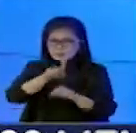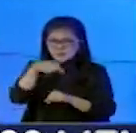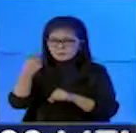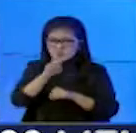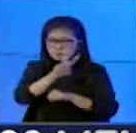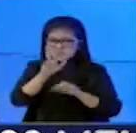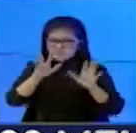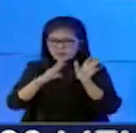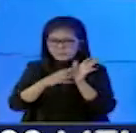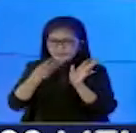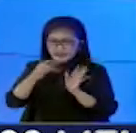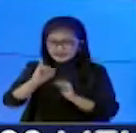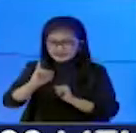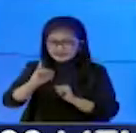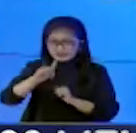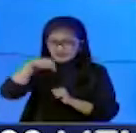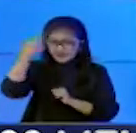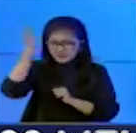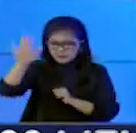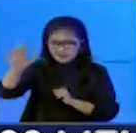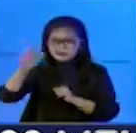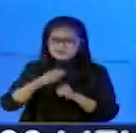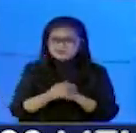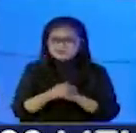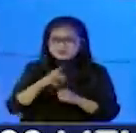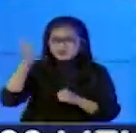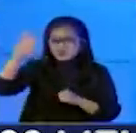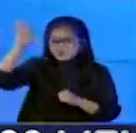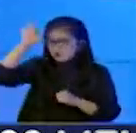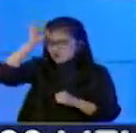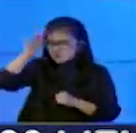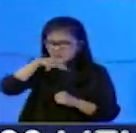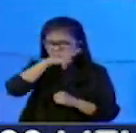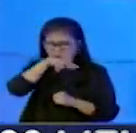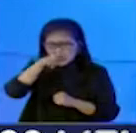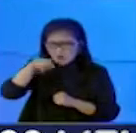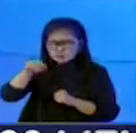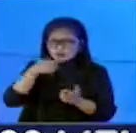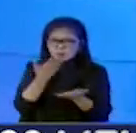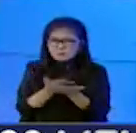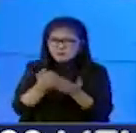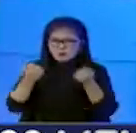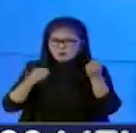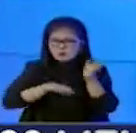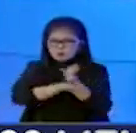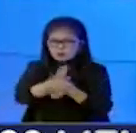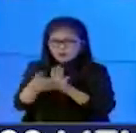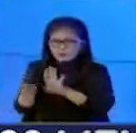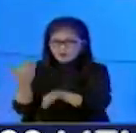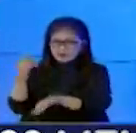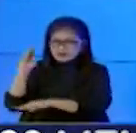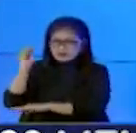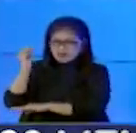mendatang polisi telah meningkat kendaraan di sejumlah titik dan meminta pengendara berputar arah Rider Jakarta pencucian jujur maupun